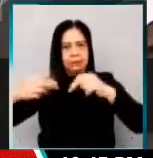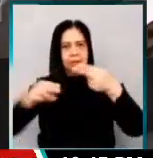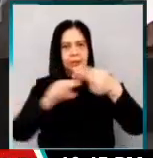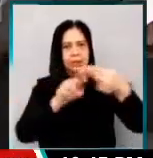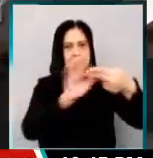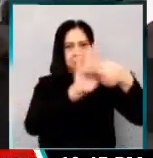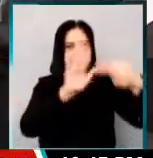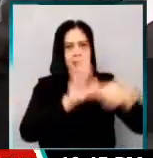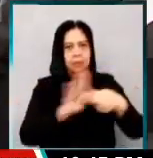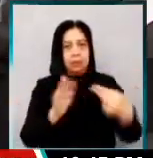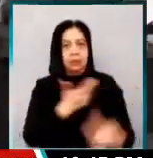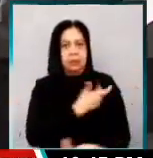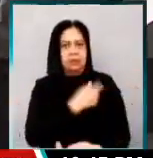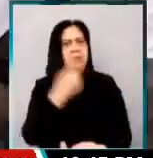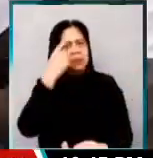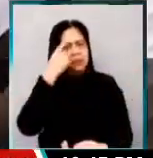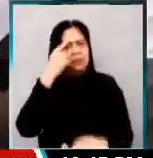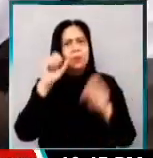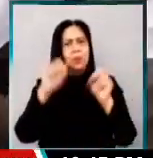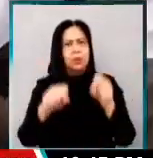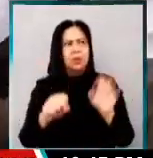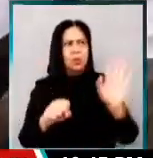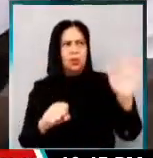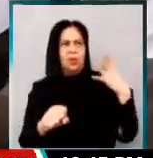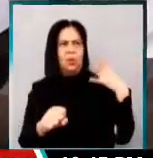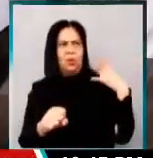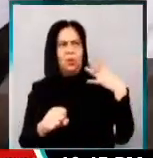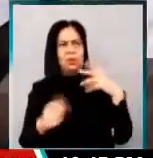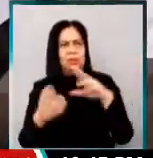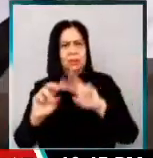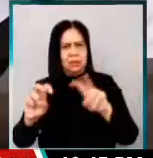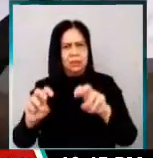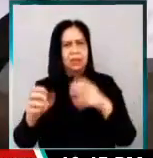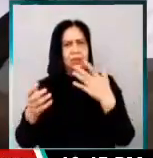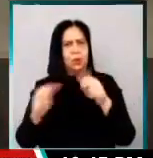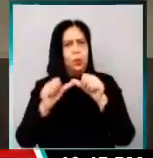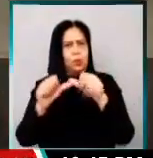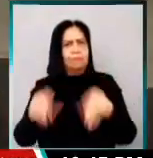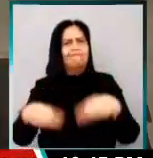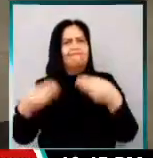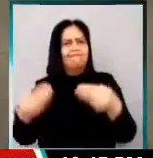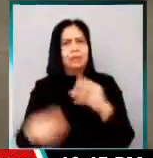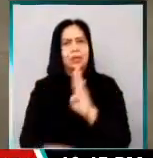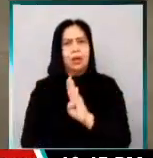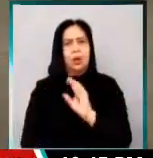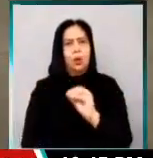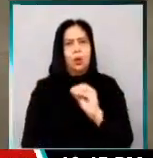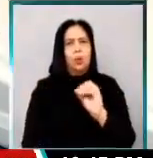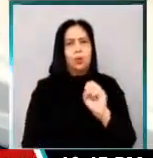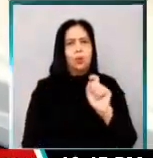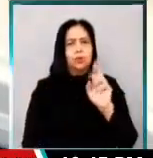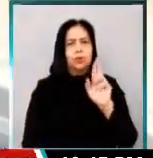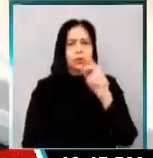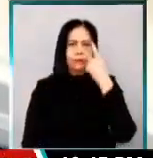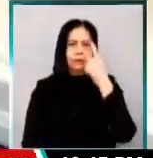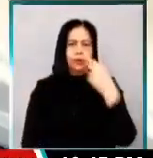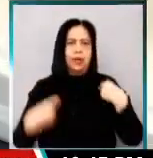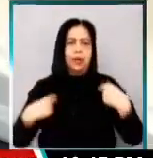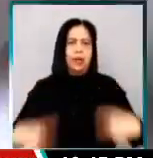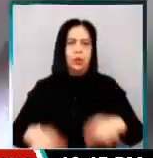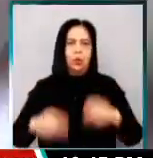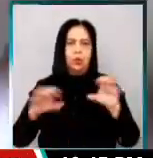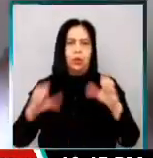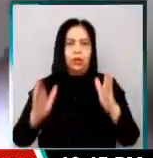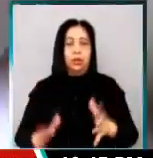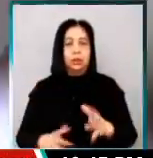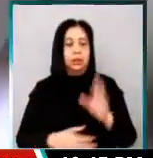Solante, pwedeng hindi nahintayin ang resulta ng pag-aaral para maibigay na ang booster shot sa mga health worker. 70% ng populasyon ang